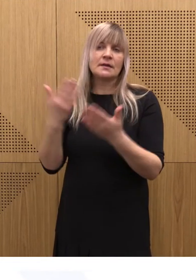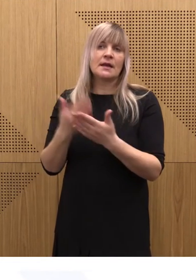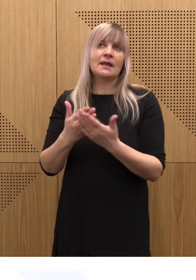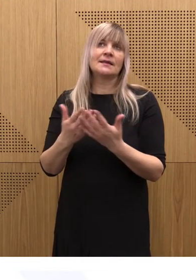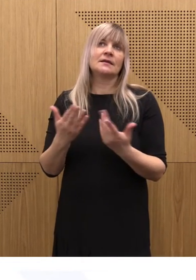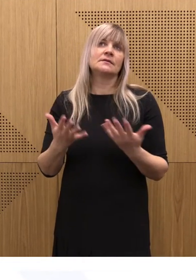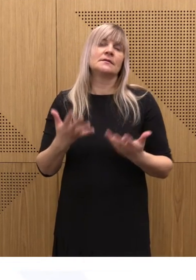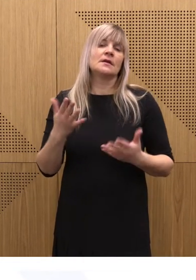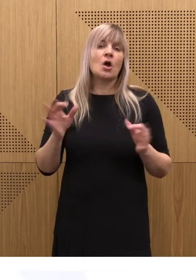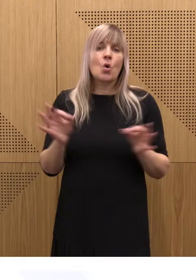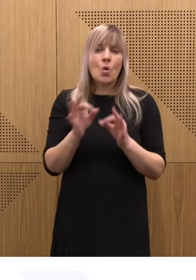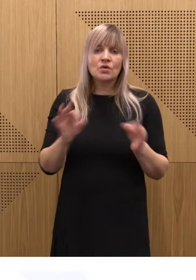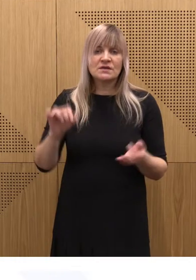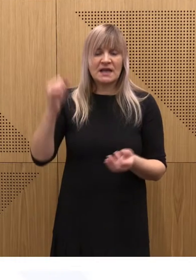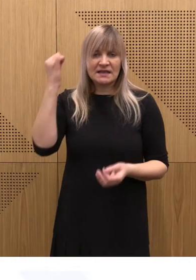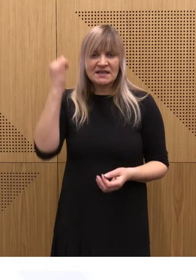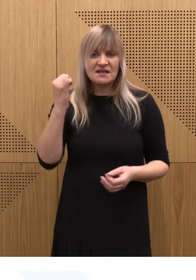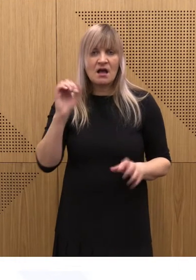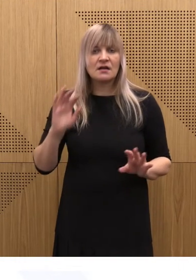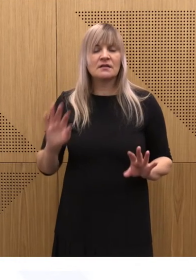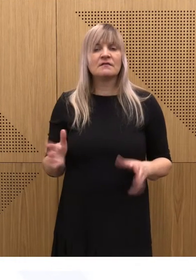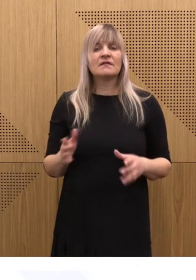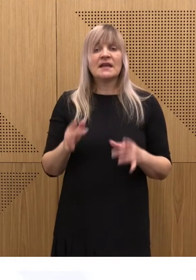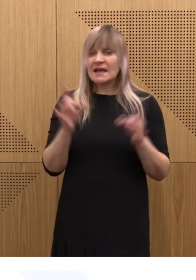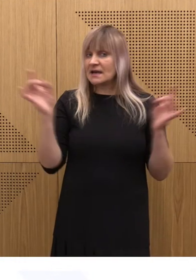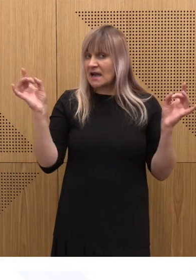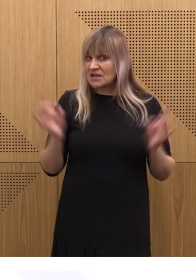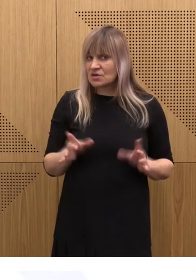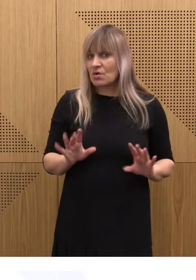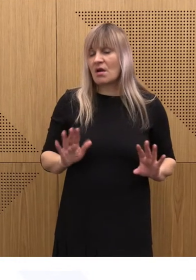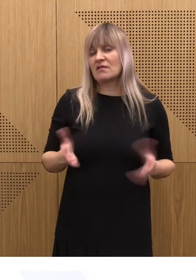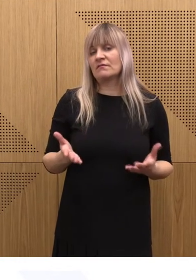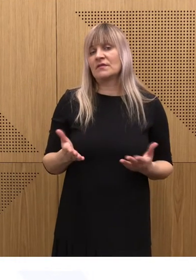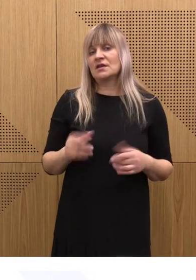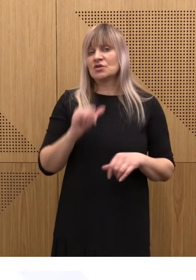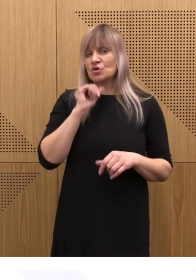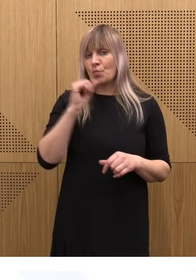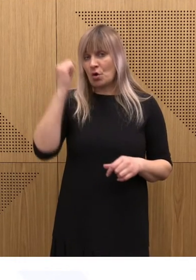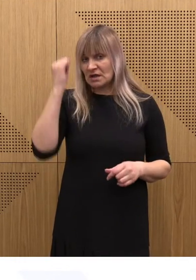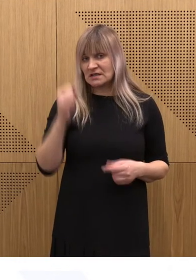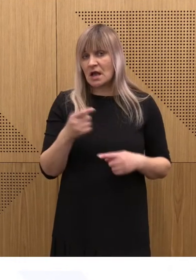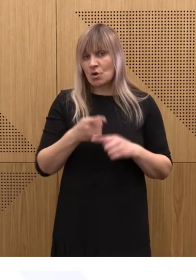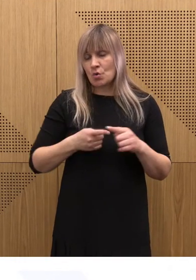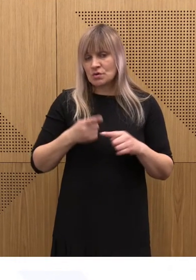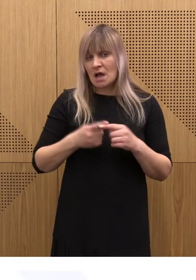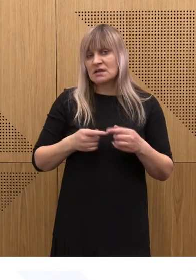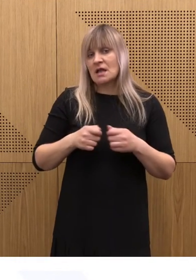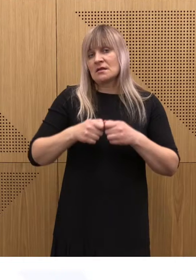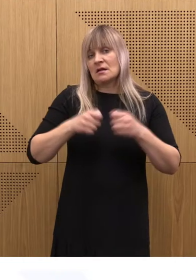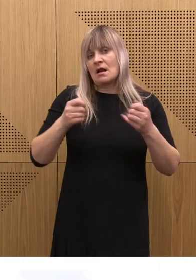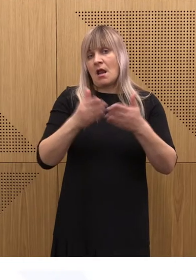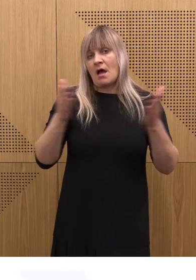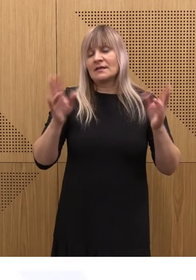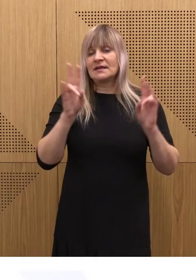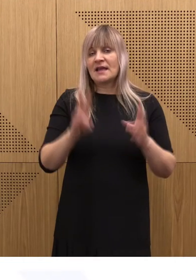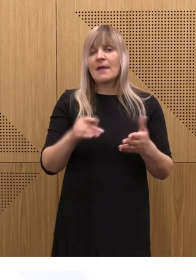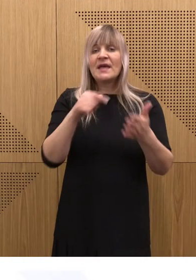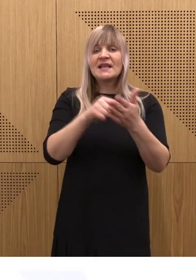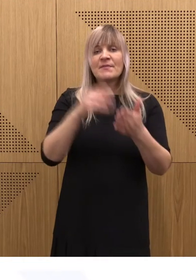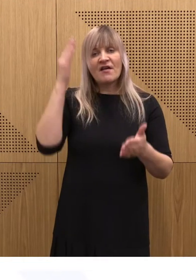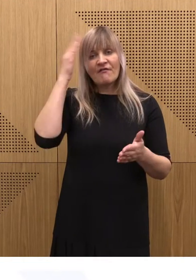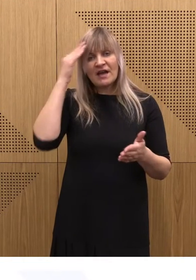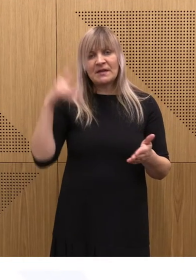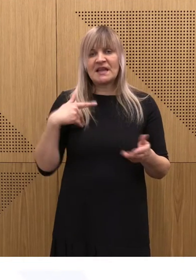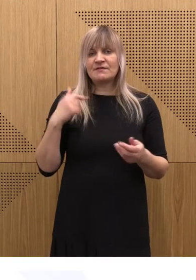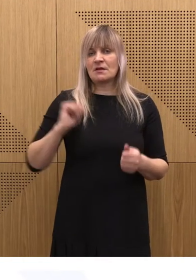igasugused kontsertisaalid, ka restoranid, seal hulgas ka spordisaalid osaliselt lahti jätta, et inimeste vaimne tervis